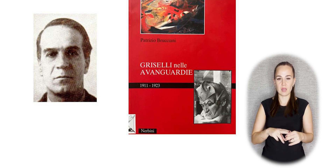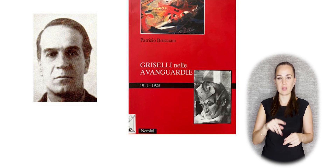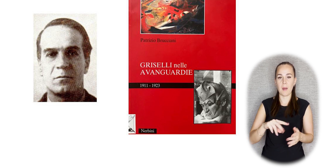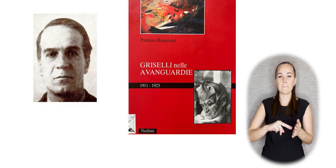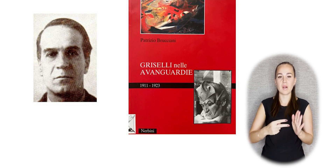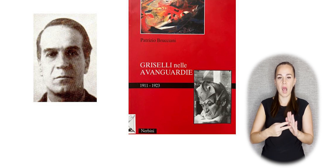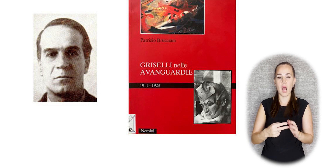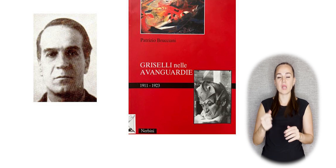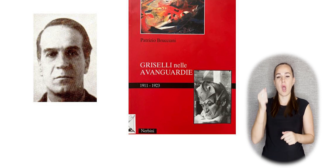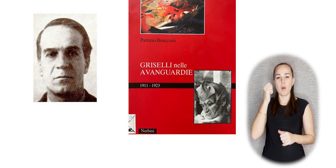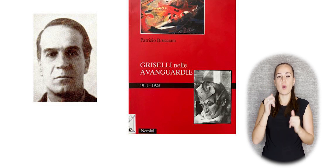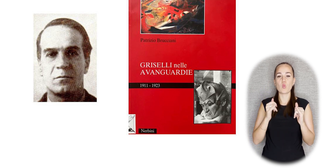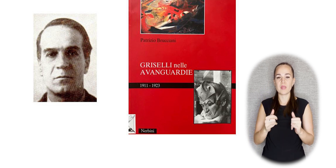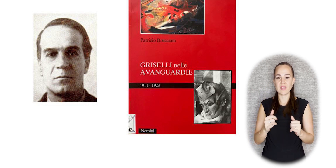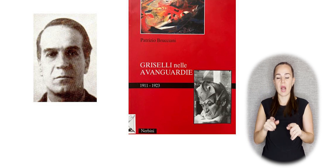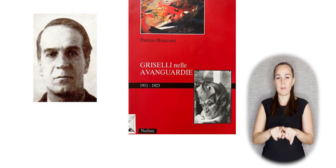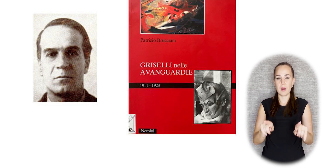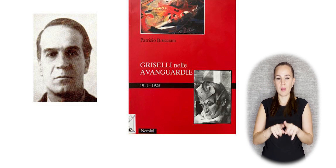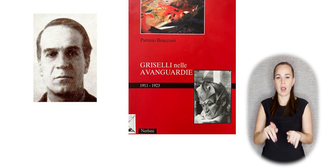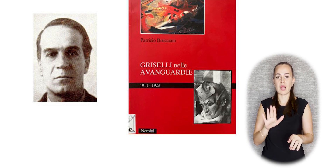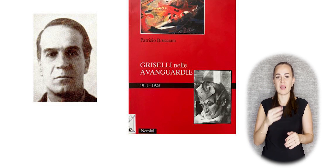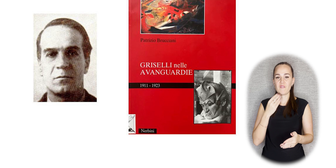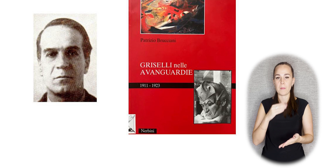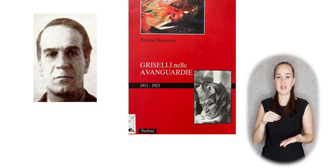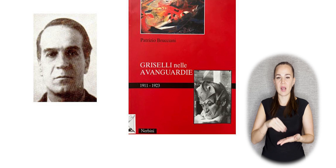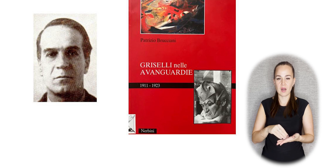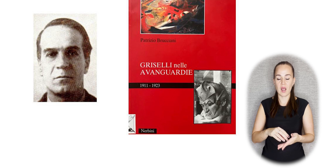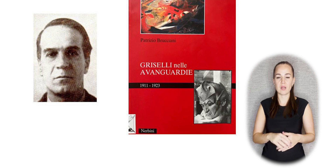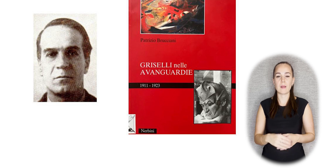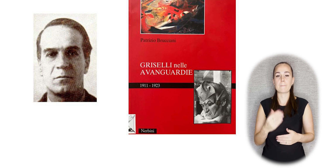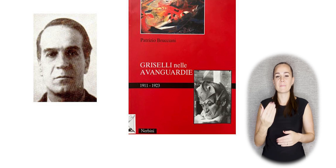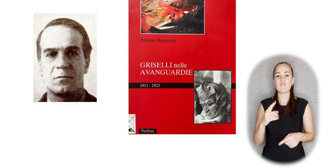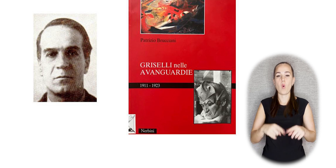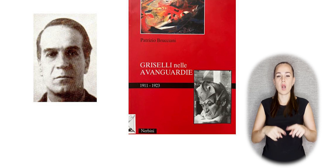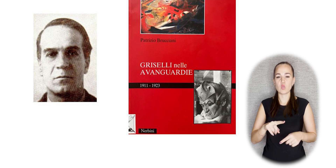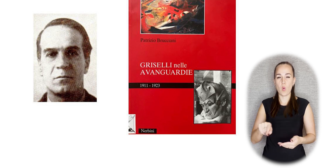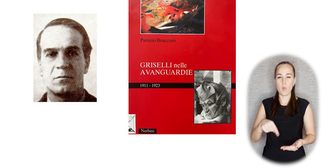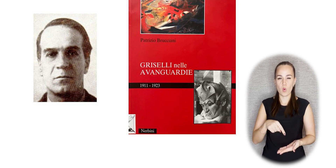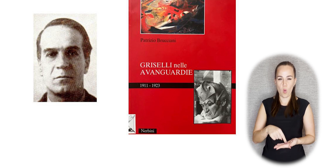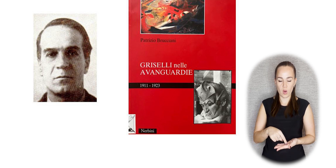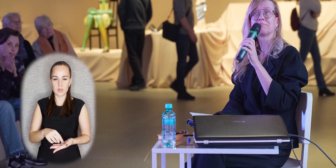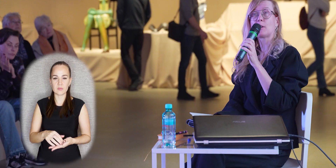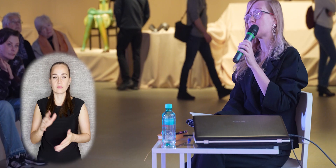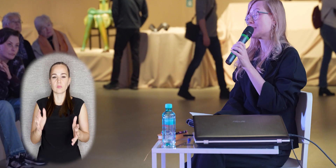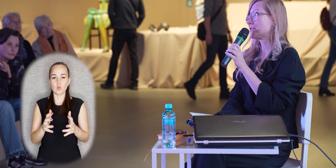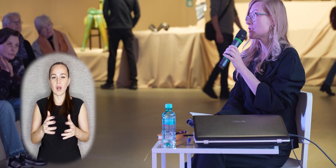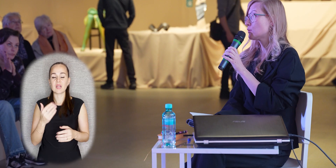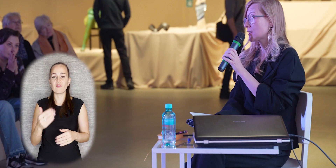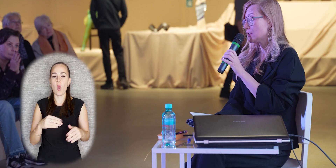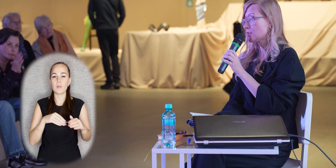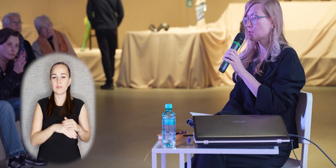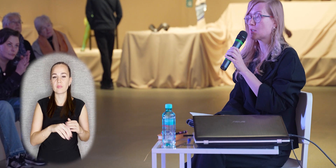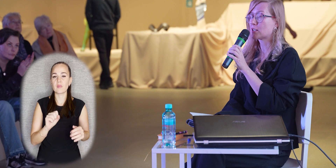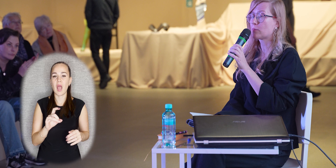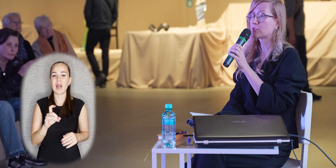планы монументальной пропаганды в Петрограде. В его родном городе, в коммуне Монте-Скюдайе, во-первых, сохранился